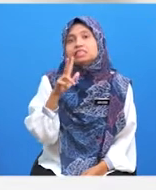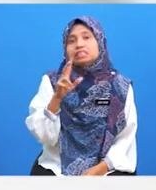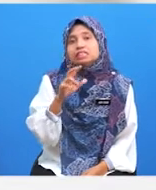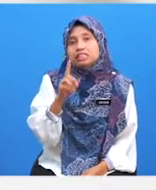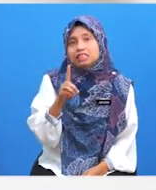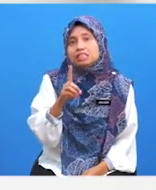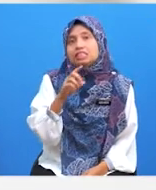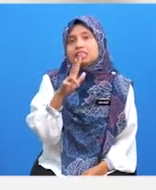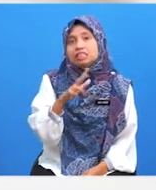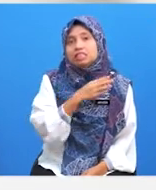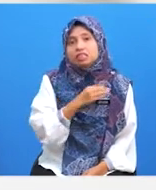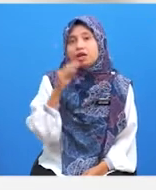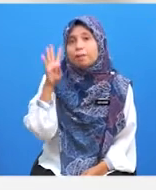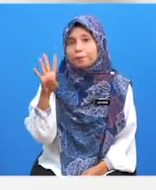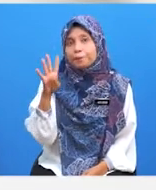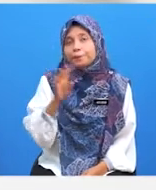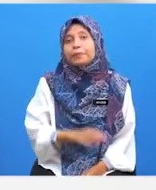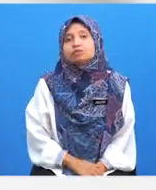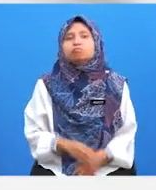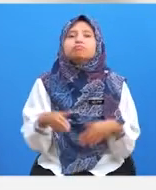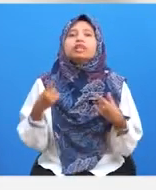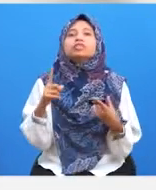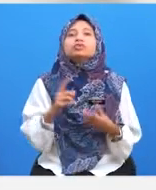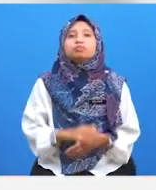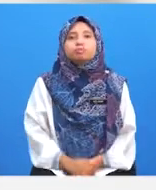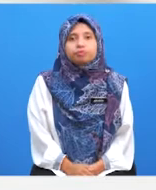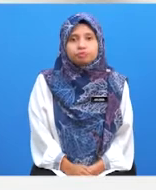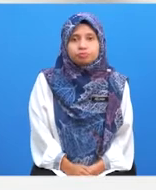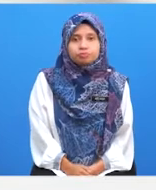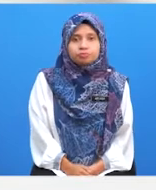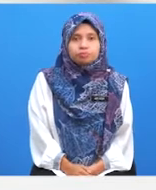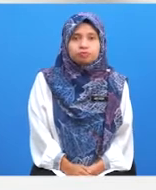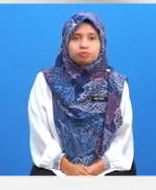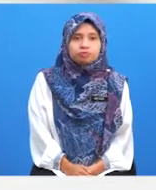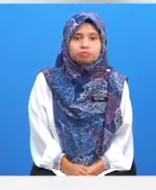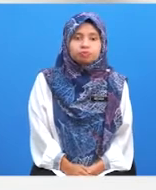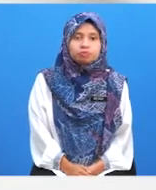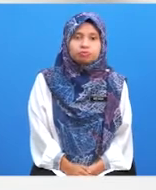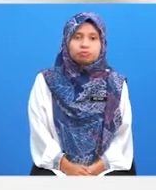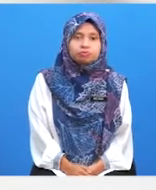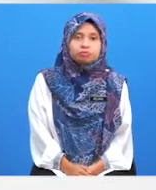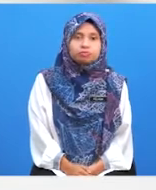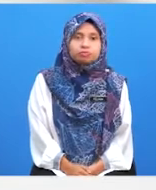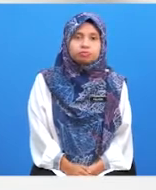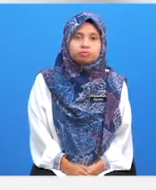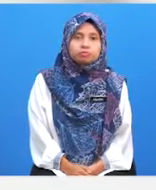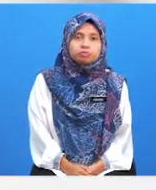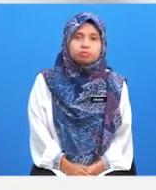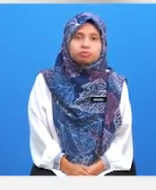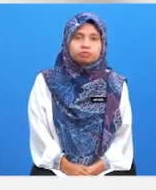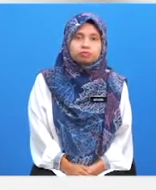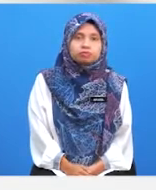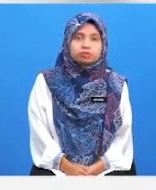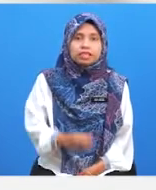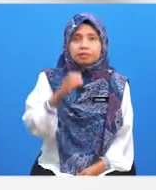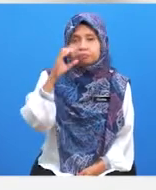dan di 3 dan 4 Hai jawabannya adalah